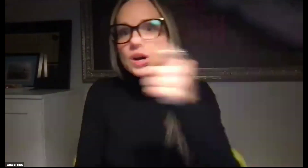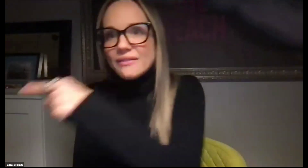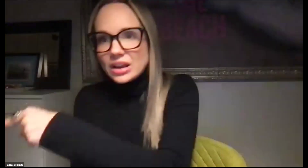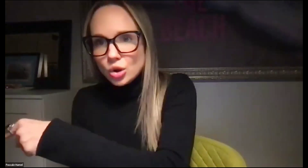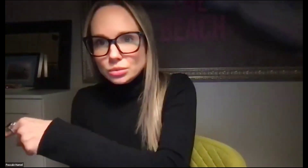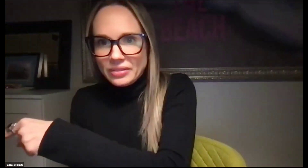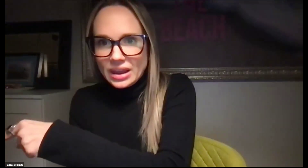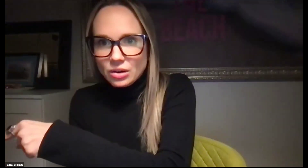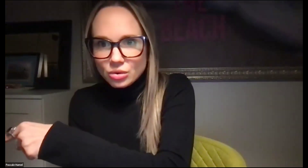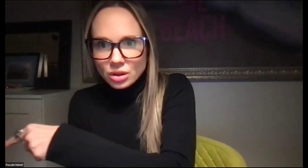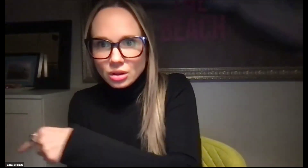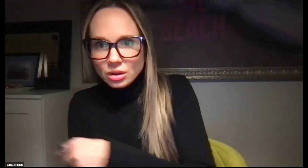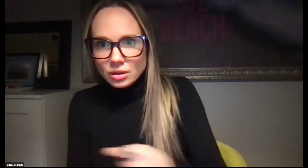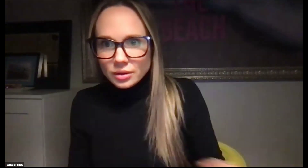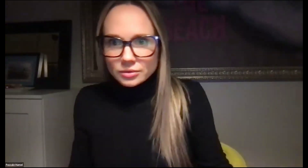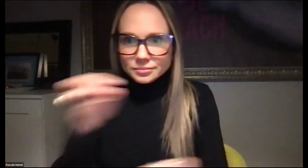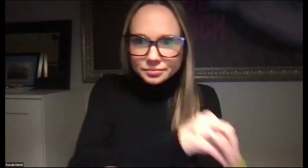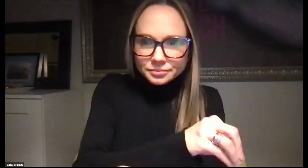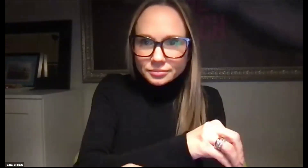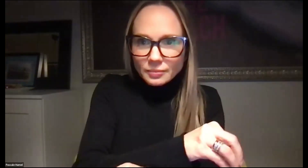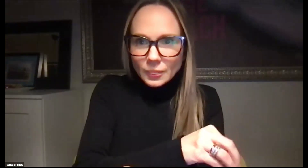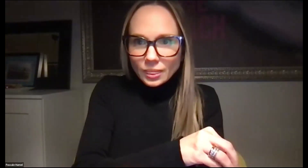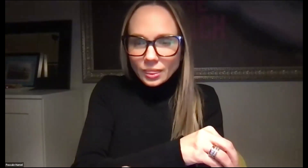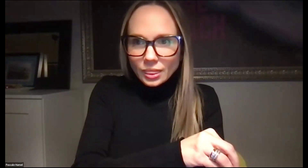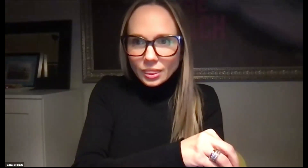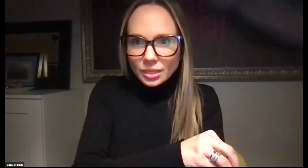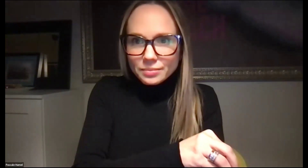cette chemise-là avec l'autre pantalon.